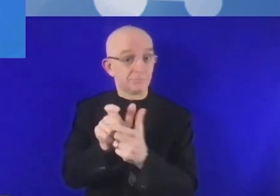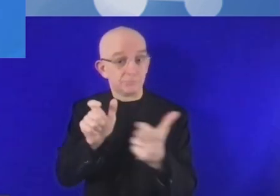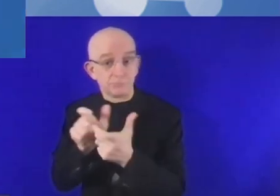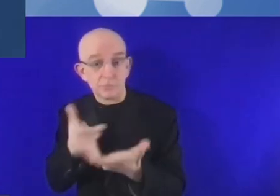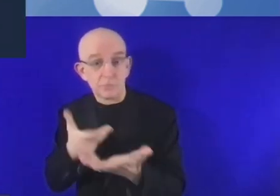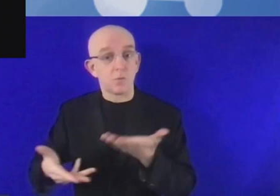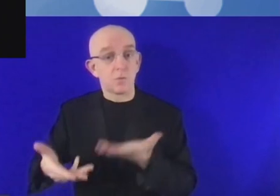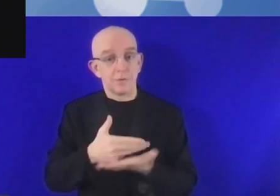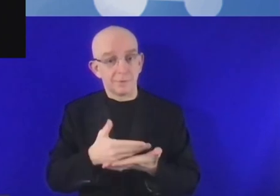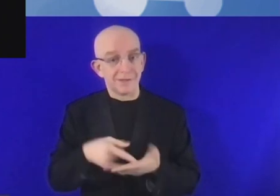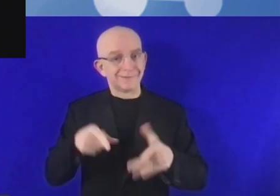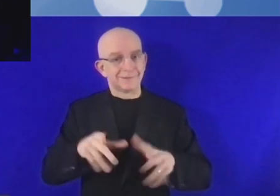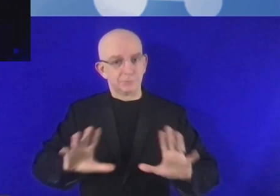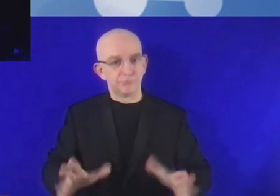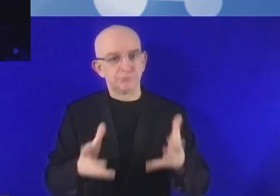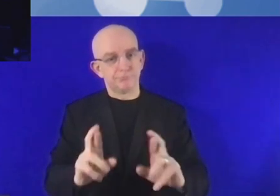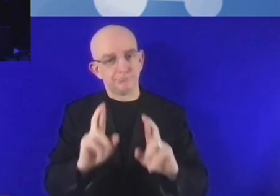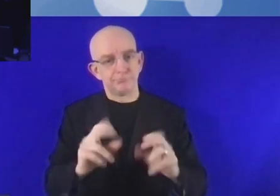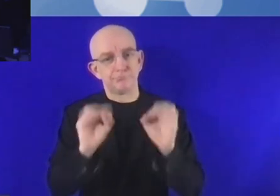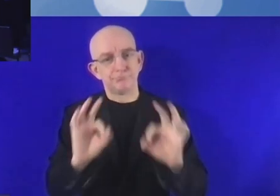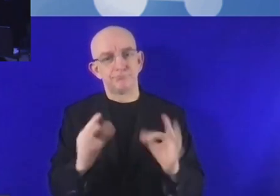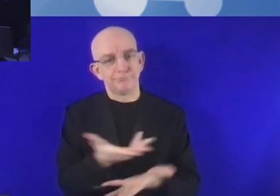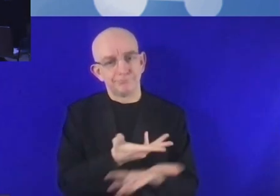do odważnego działania i życzę udanych obrad.